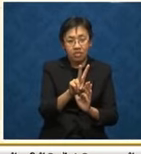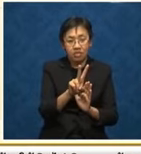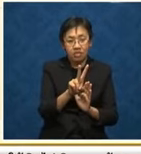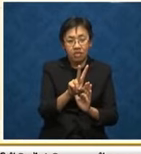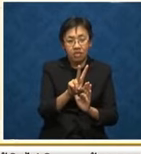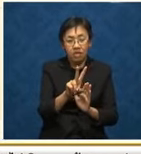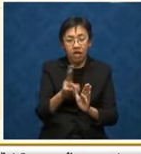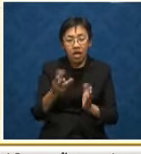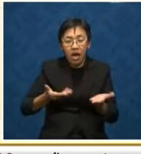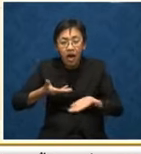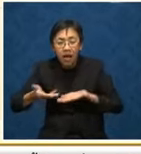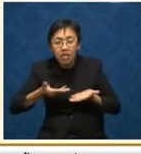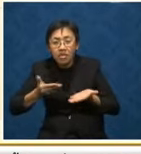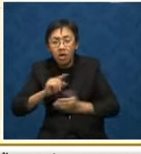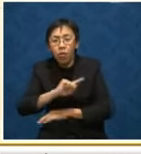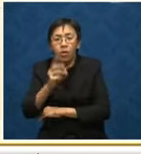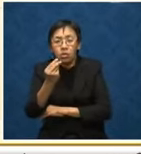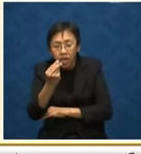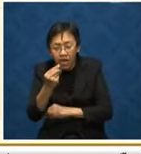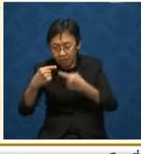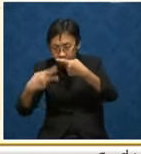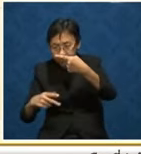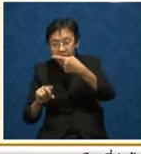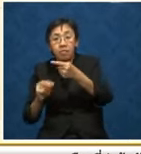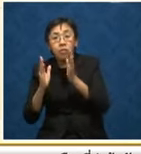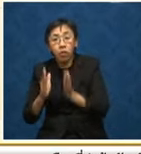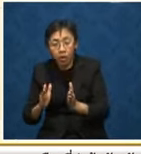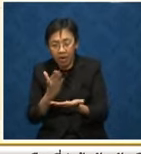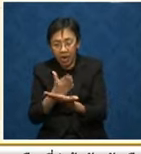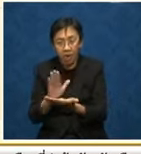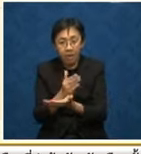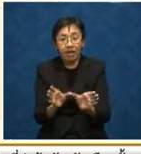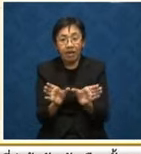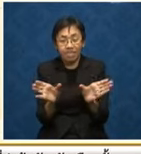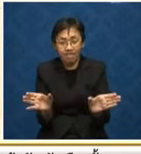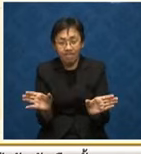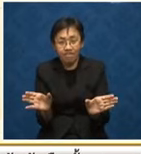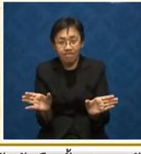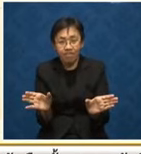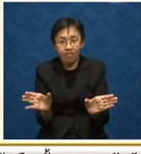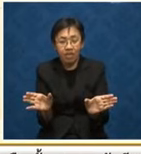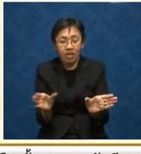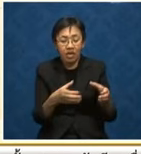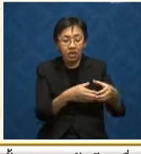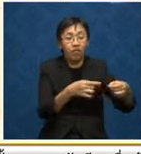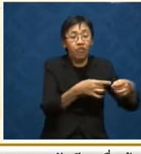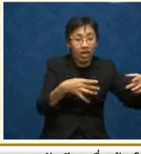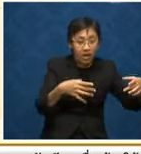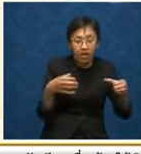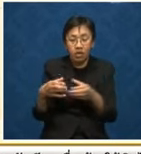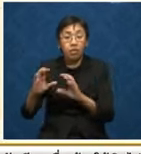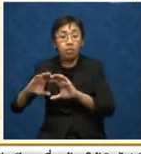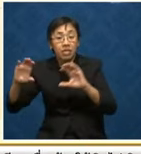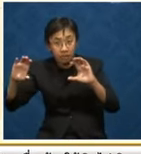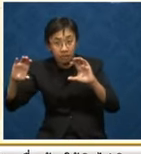ารือวันละ30คนโดยแบ่งเป็นฝ่ายนะครับฝ่ายค้านกับฝ่ายรัฐบาลน